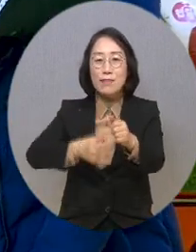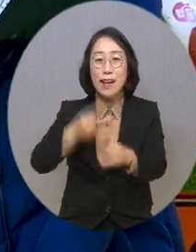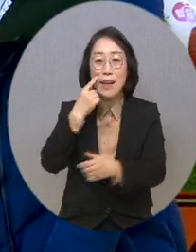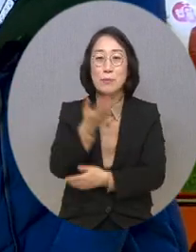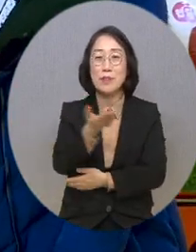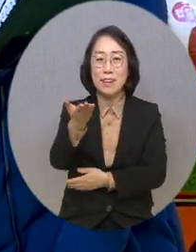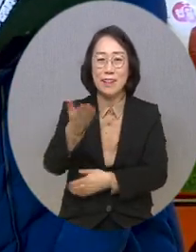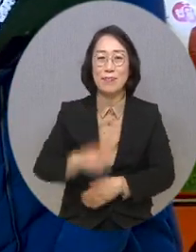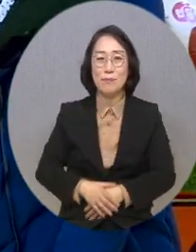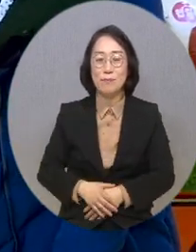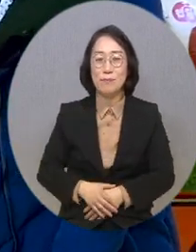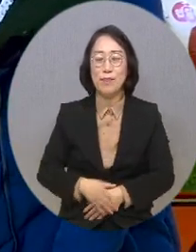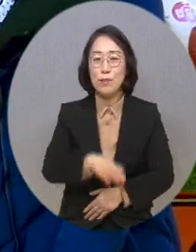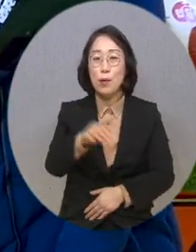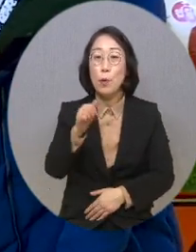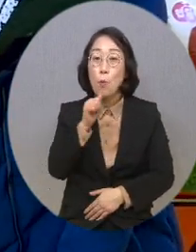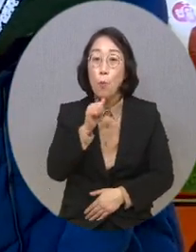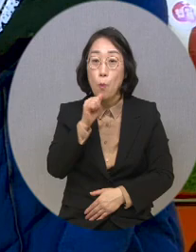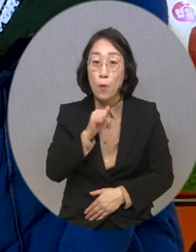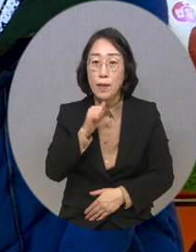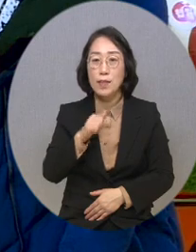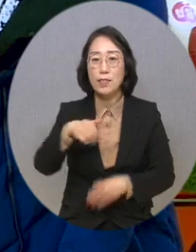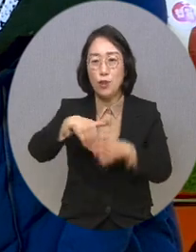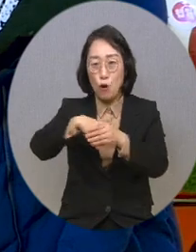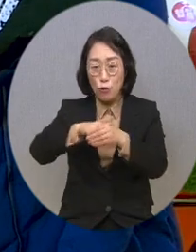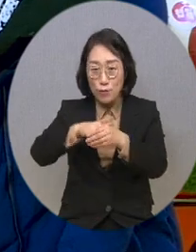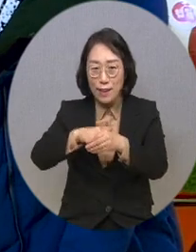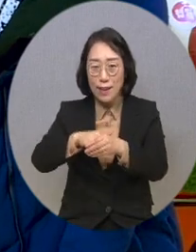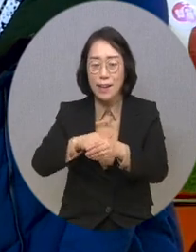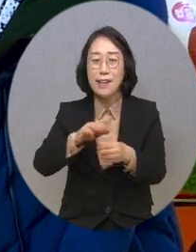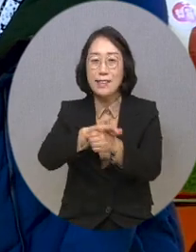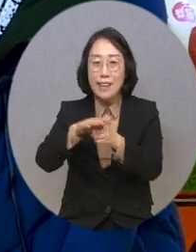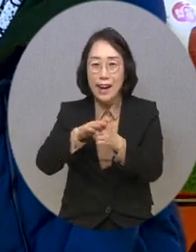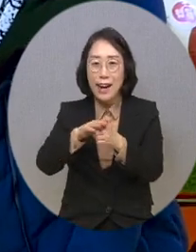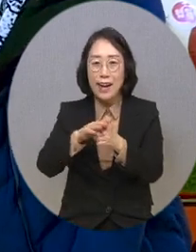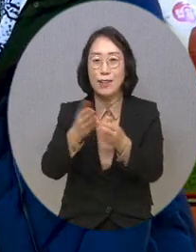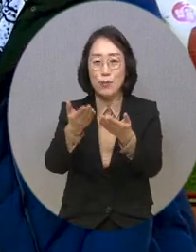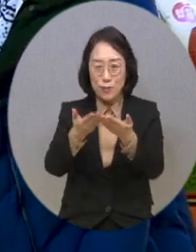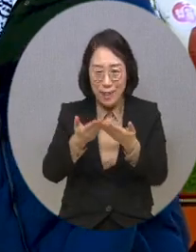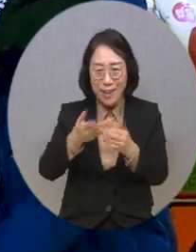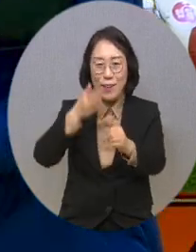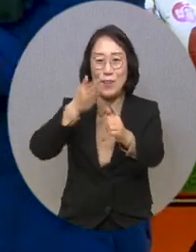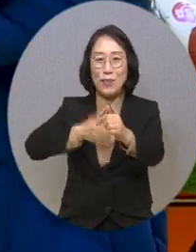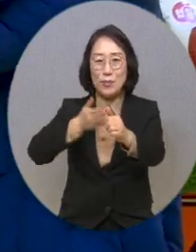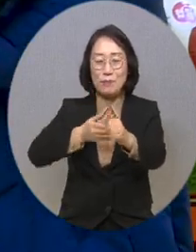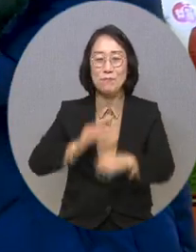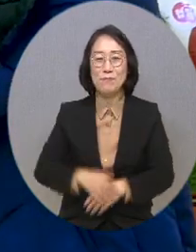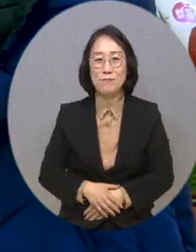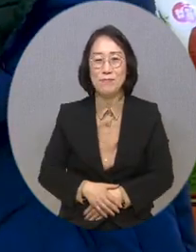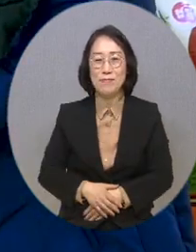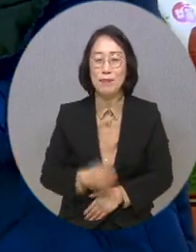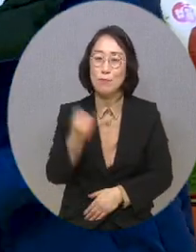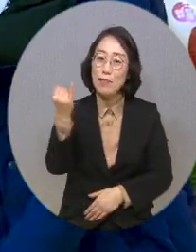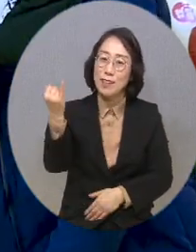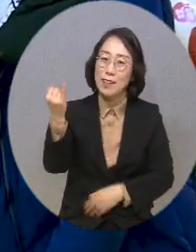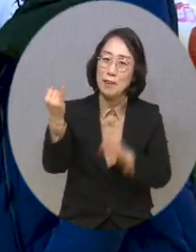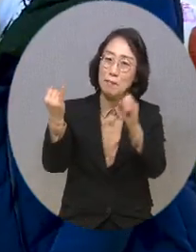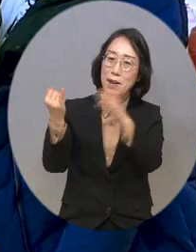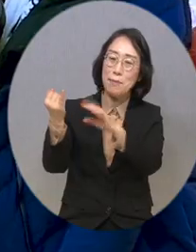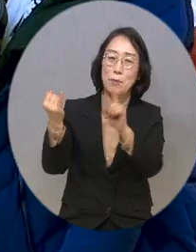네, 콩콩이 청국장 많이 사용해주세요. 사랑해주세요. 네. 예. 짝꿍에게도 한마디.